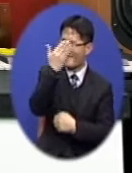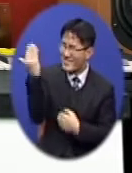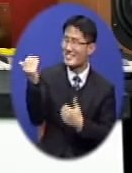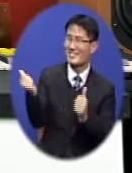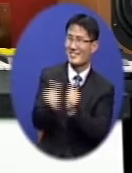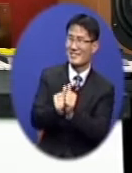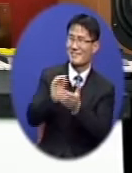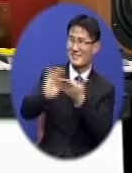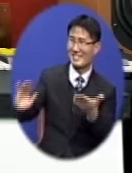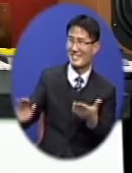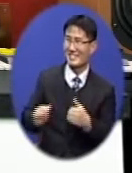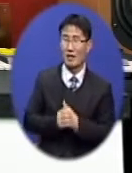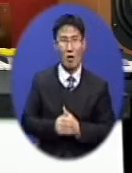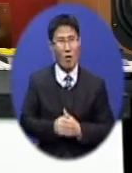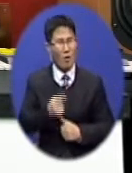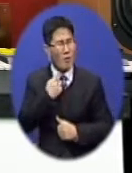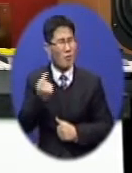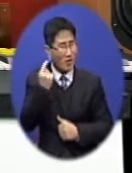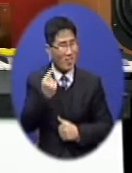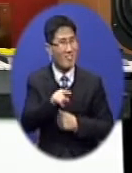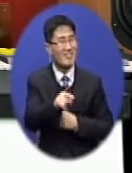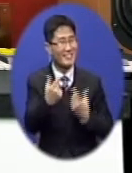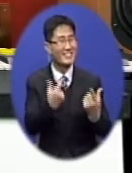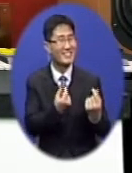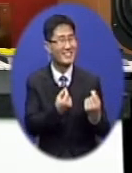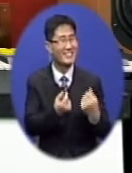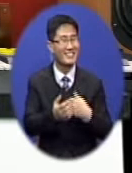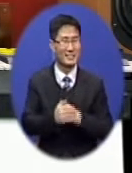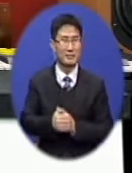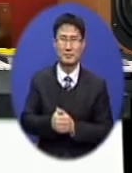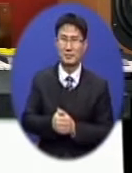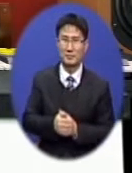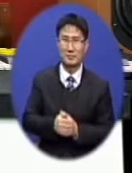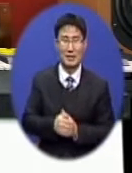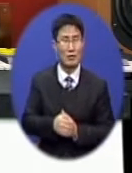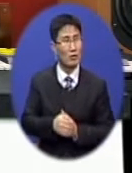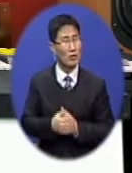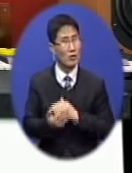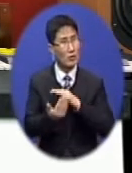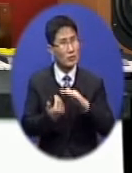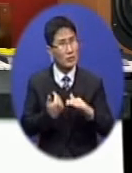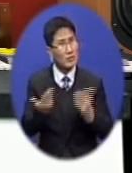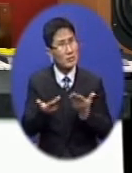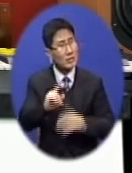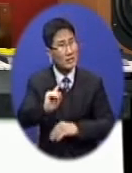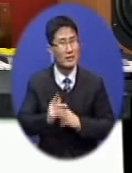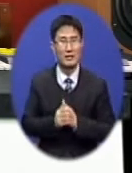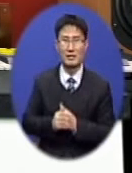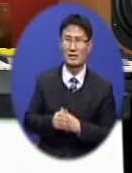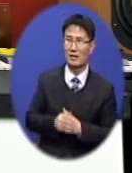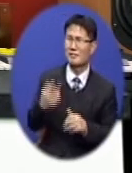사나이입니다. 아이고. 오, 목소리가 그렇게 들리세요. 예, 예. 네. 전에는 어떤 일을 하셨나요? 예,